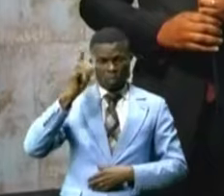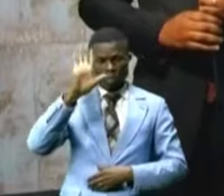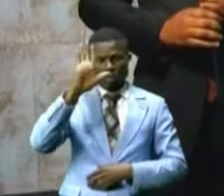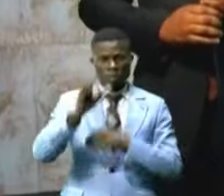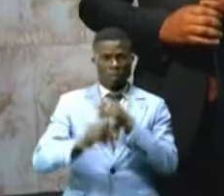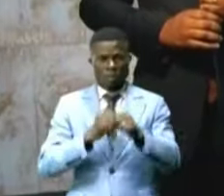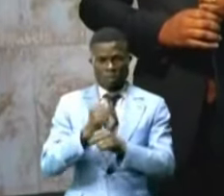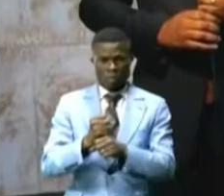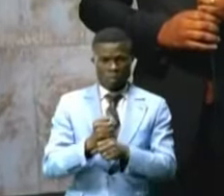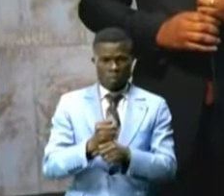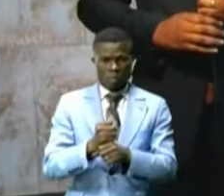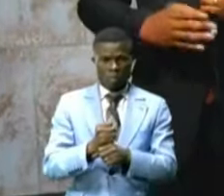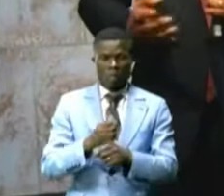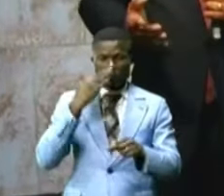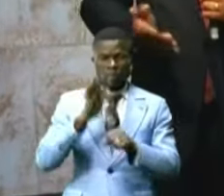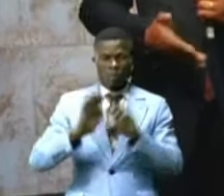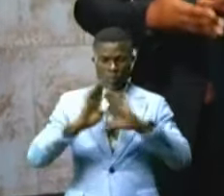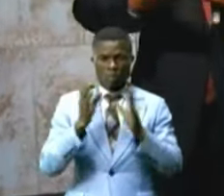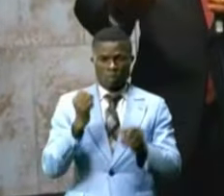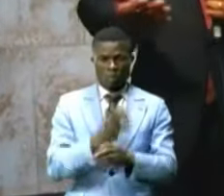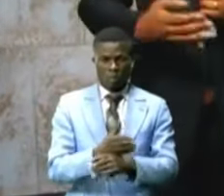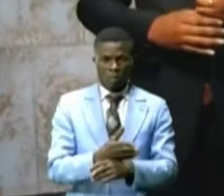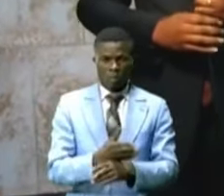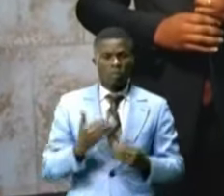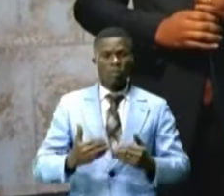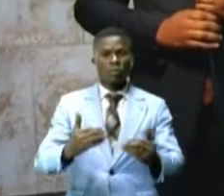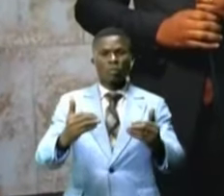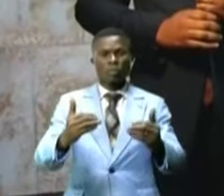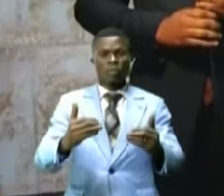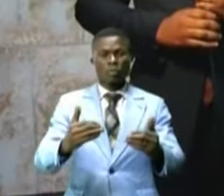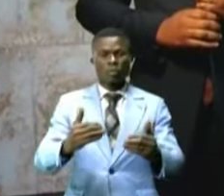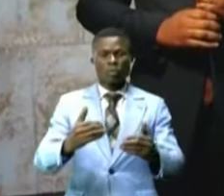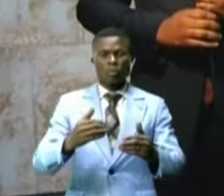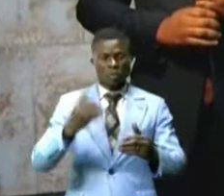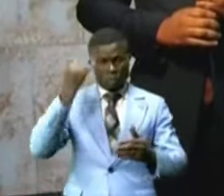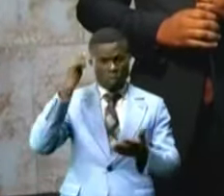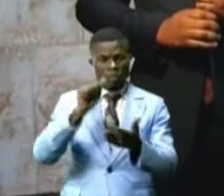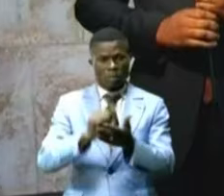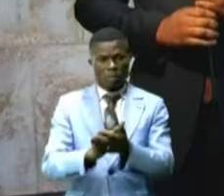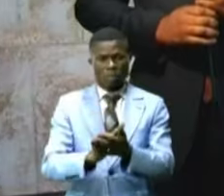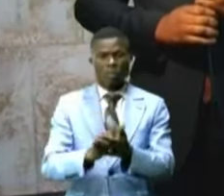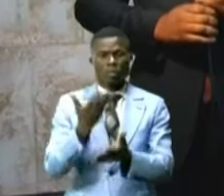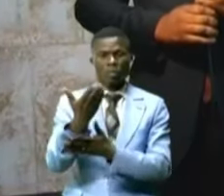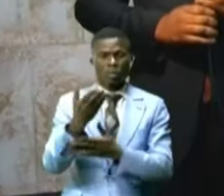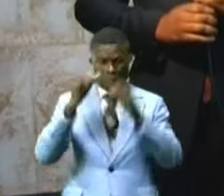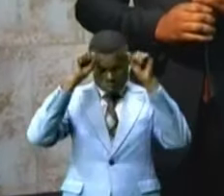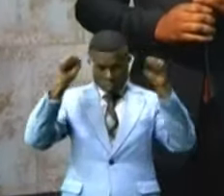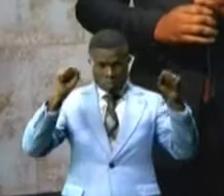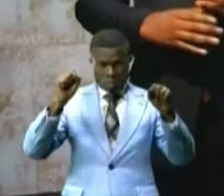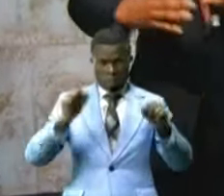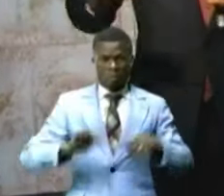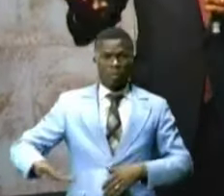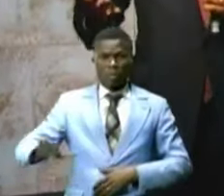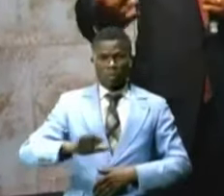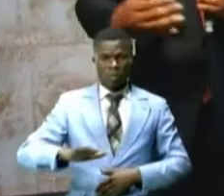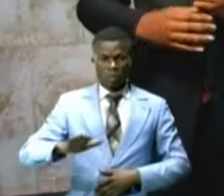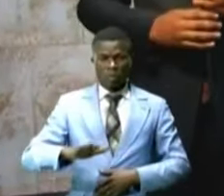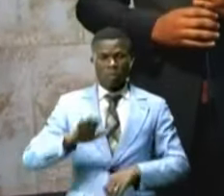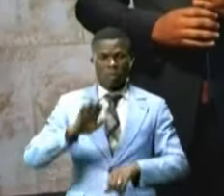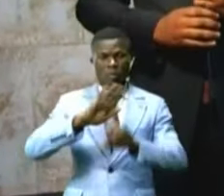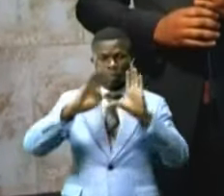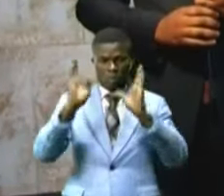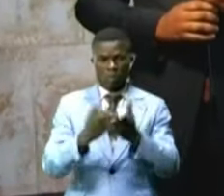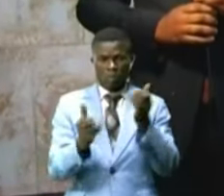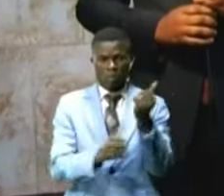tenu toutes ses promesses. Faut-il poursuivre sur cette lancée? S'est interrogé le président de la République. L'assistance à